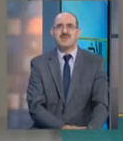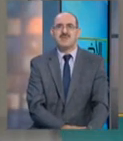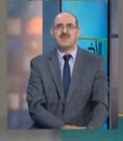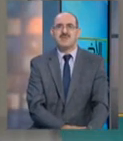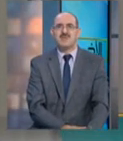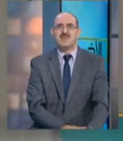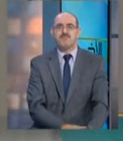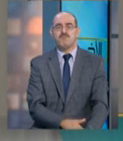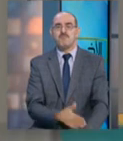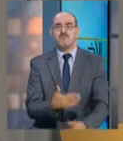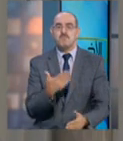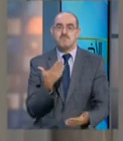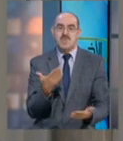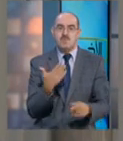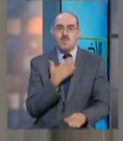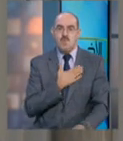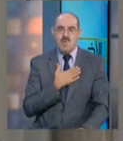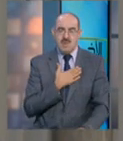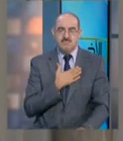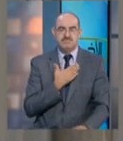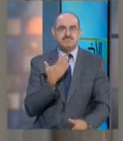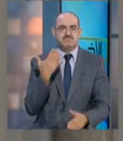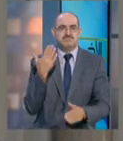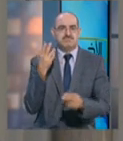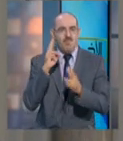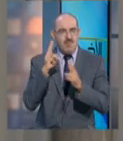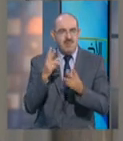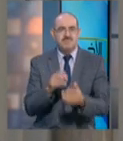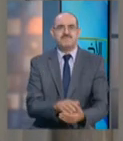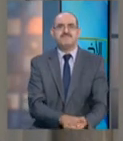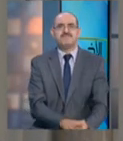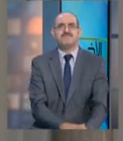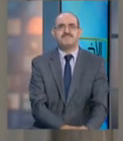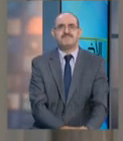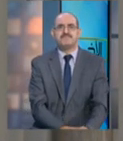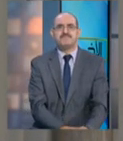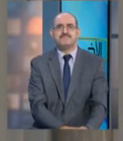J'ai eu le grand honneur de remettre la lettre de créance.